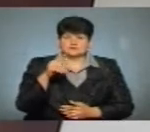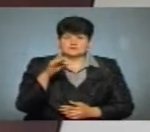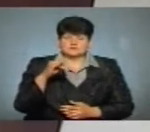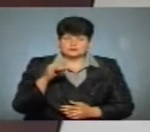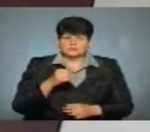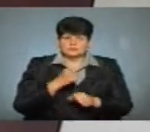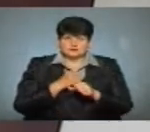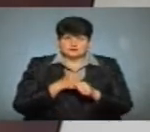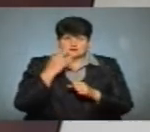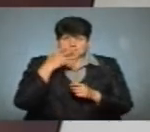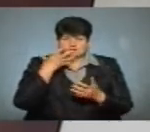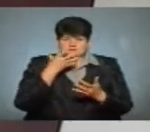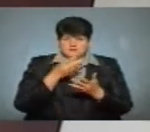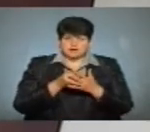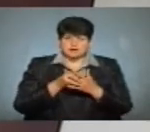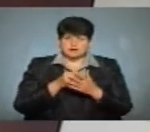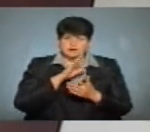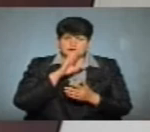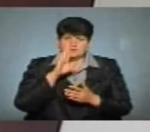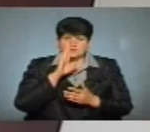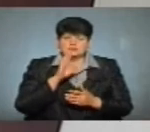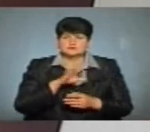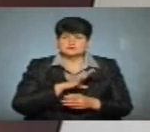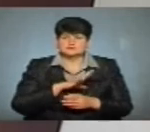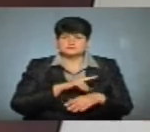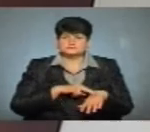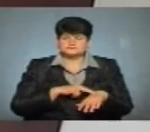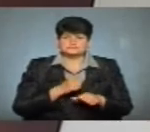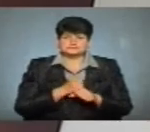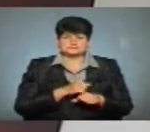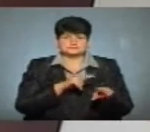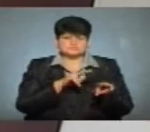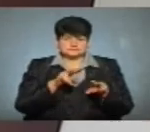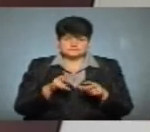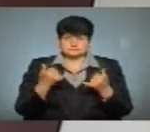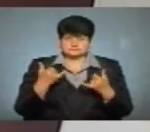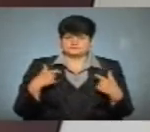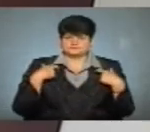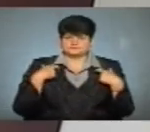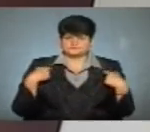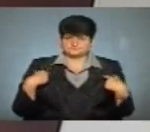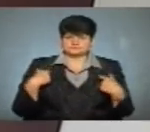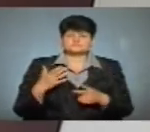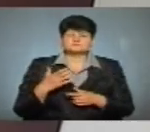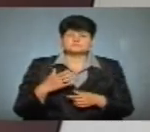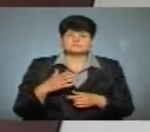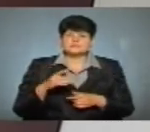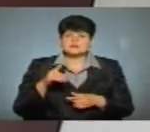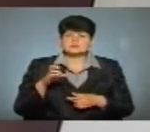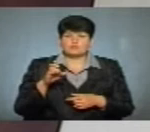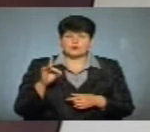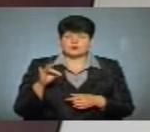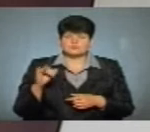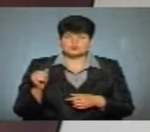здійснити мрію своєї матері, стала поліцейською. Два роки жінка працювала патрулею. Сьогодні вона лейтенантка ювенальної превенції Зборівського